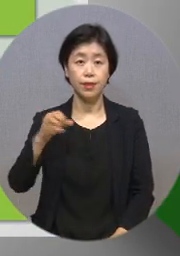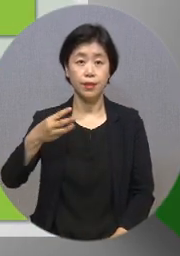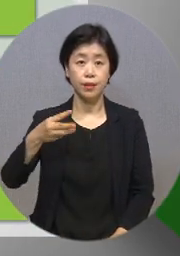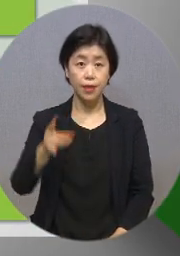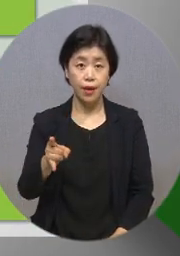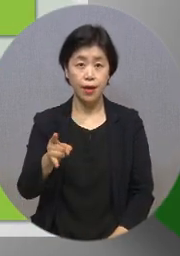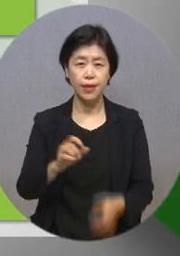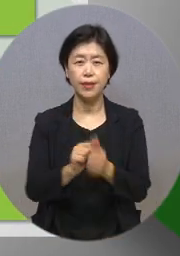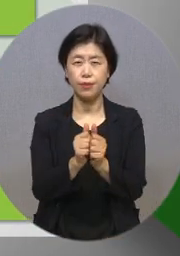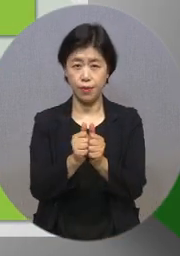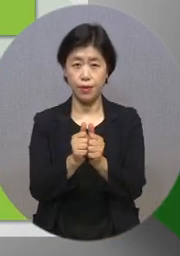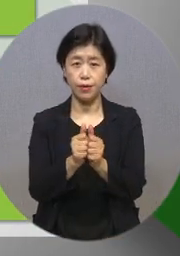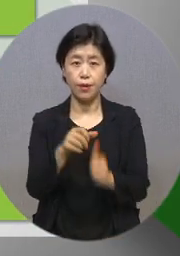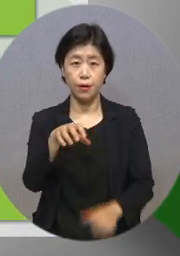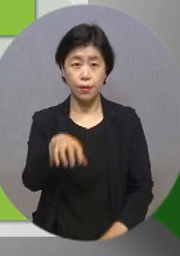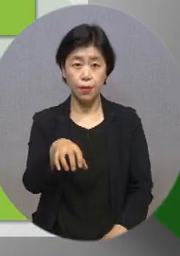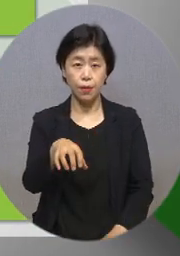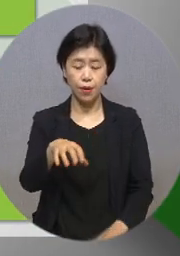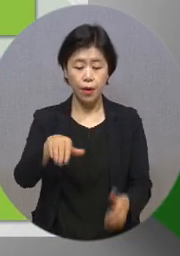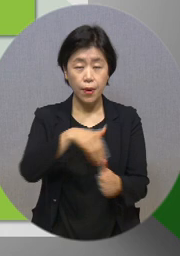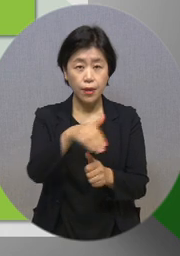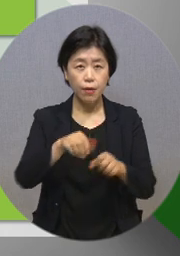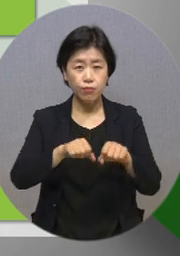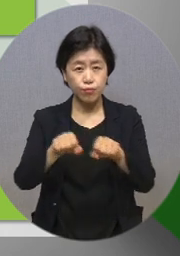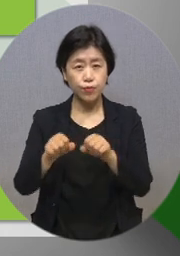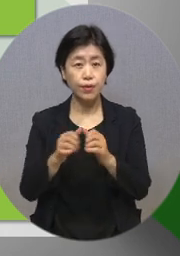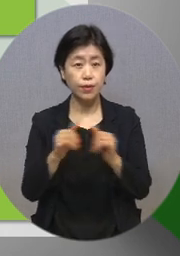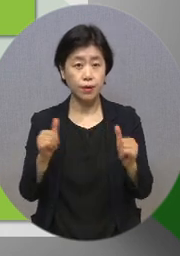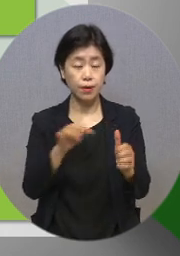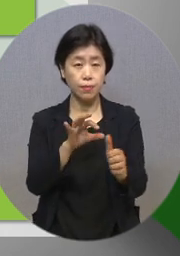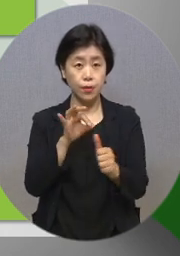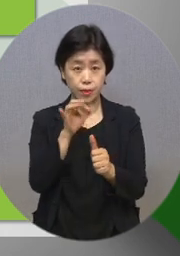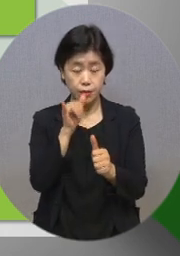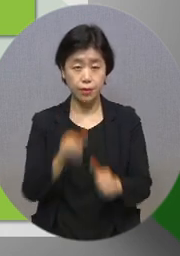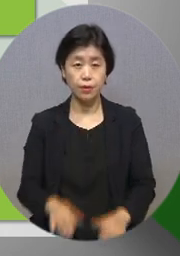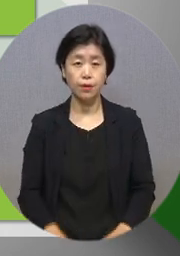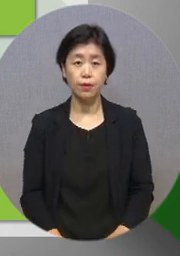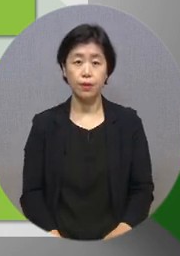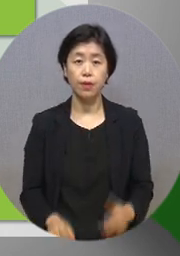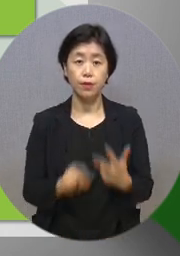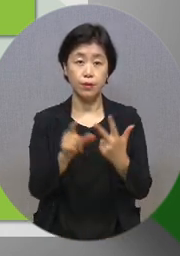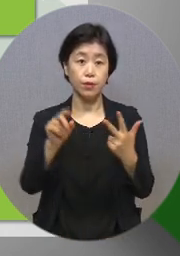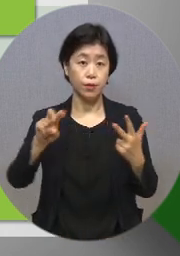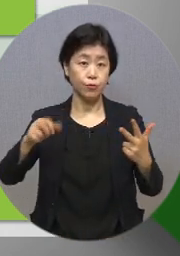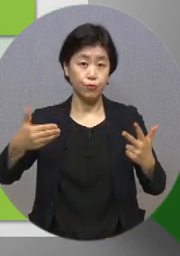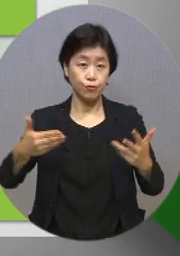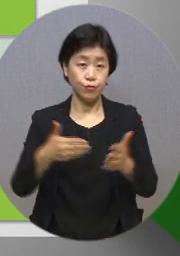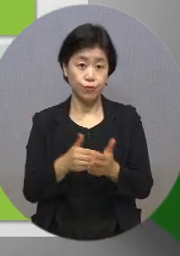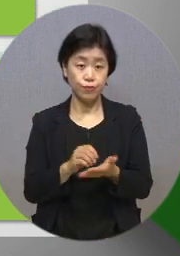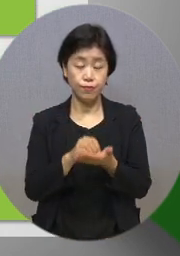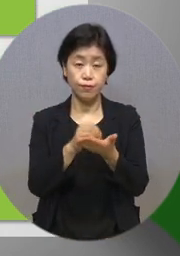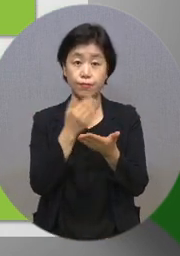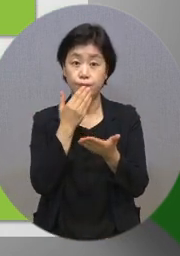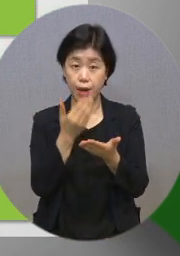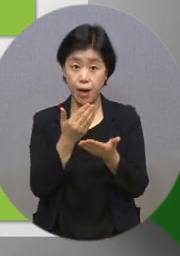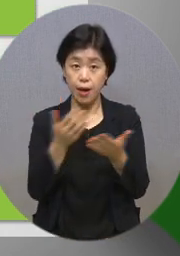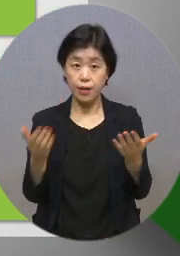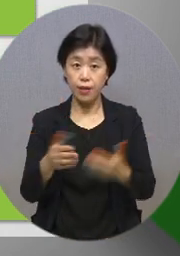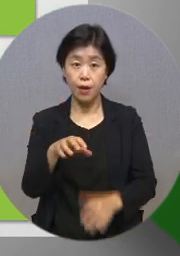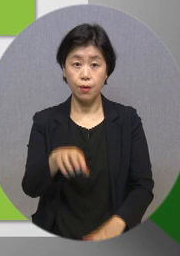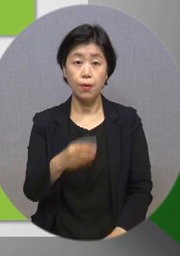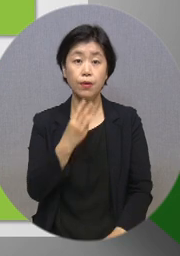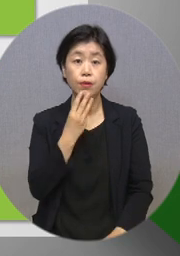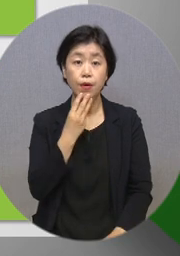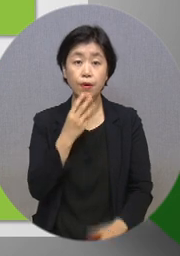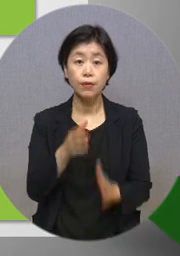미래에셋증권 주식회사에서 환경미화원을 모집합니다. 접수 마감일은 7월 29일까지며 근무지는